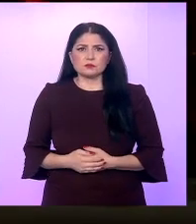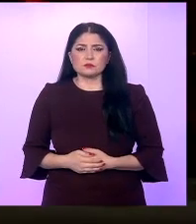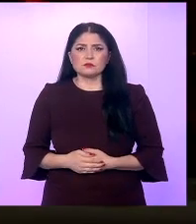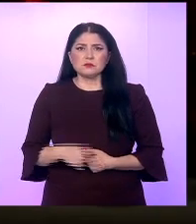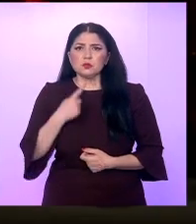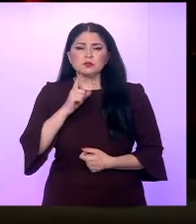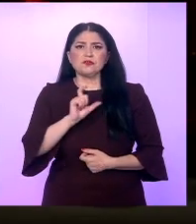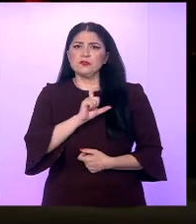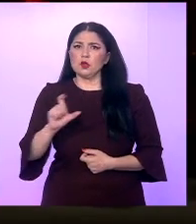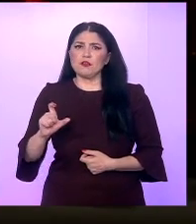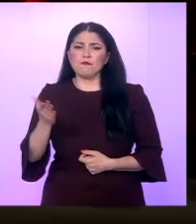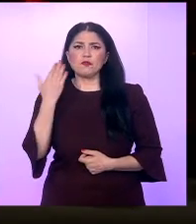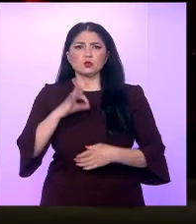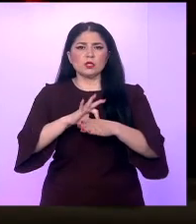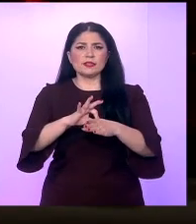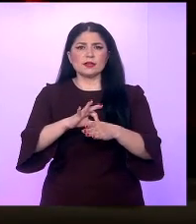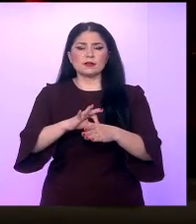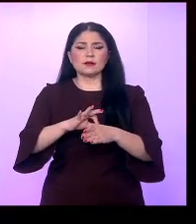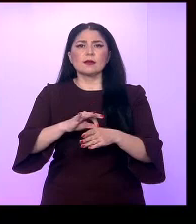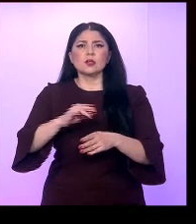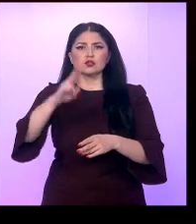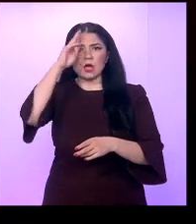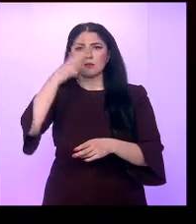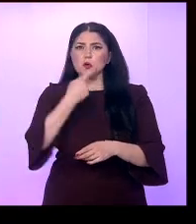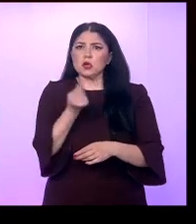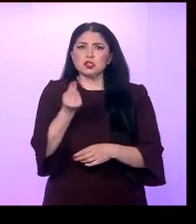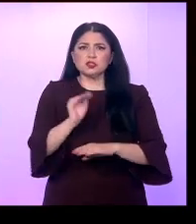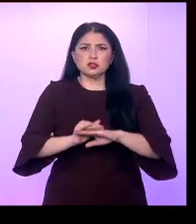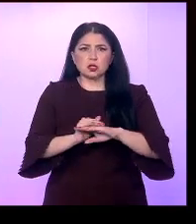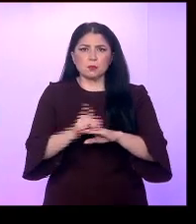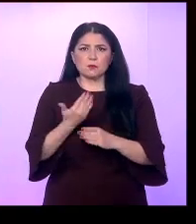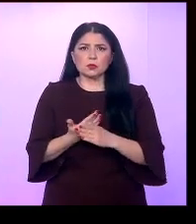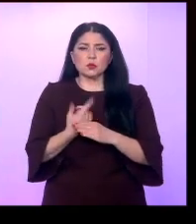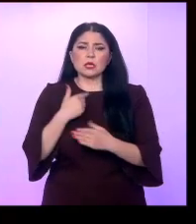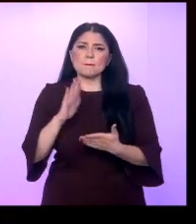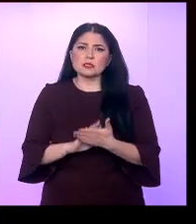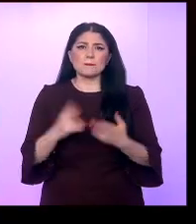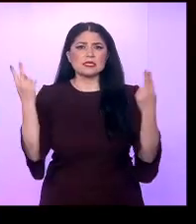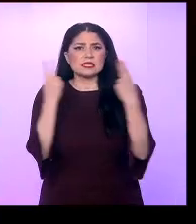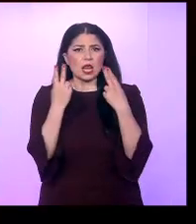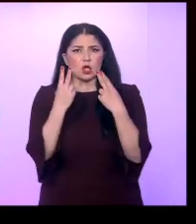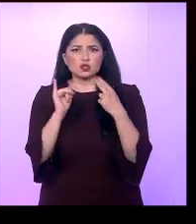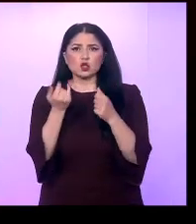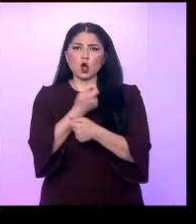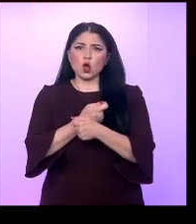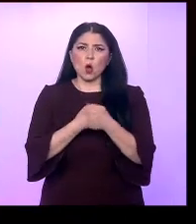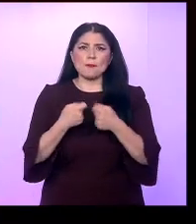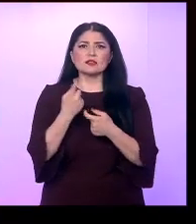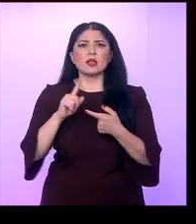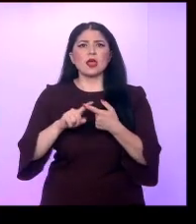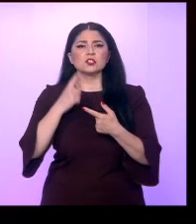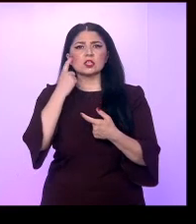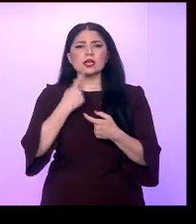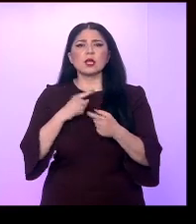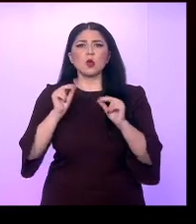a-și face mea culpa, fostul lider german a spus că nu are de ce să-și ceară scuze, pentru că s-a bazat pe diplomație și comerț în încercarea